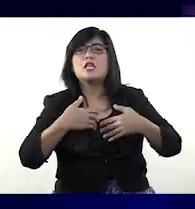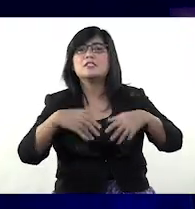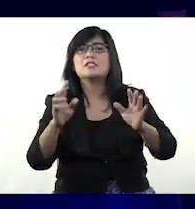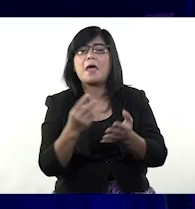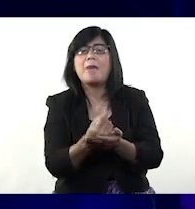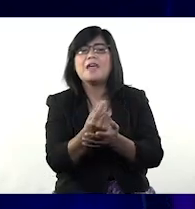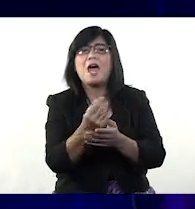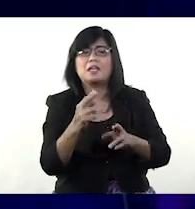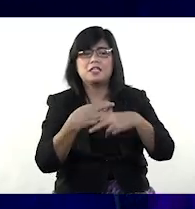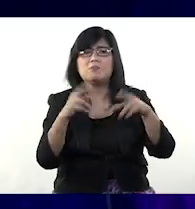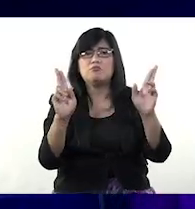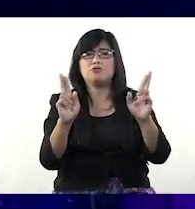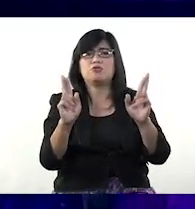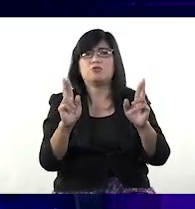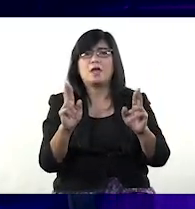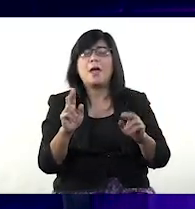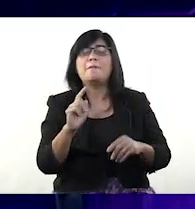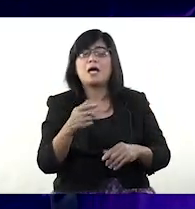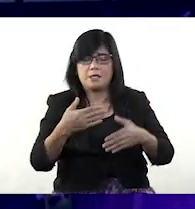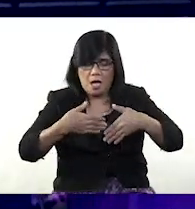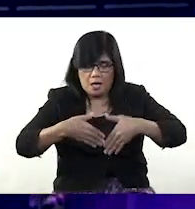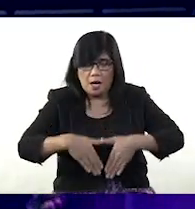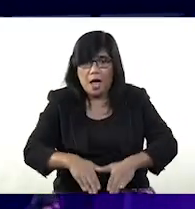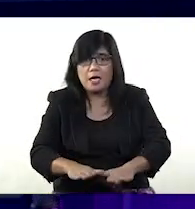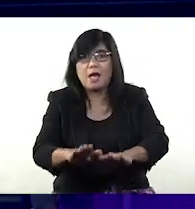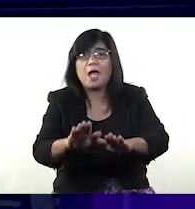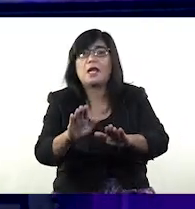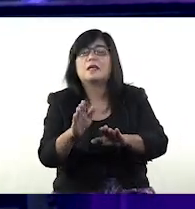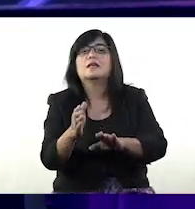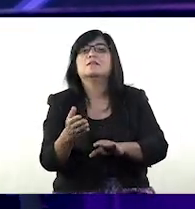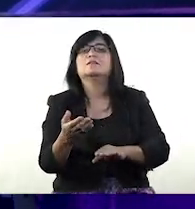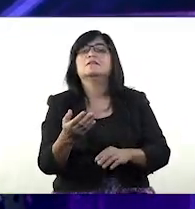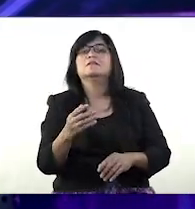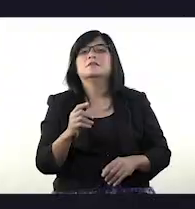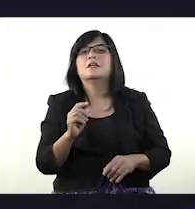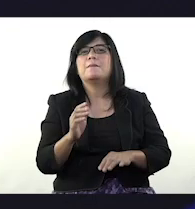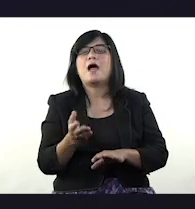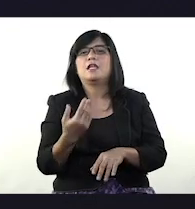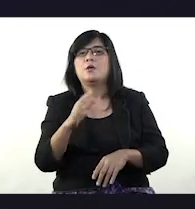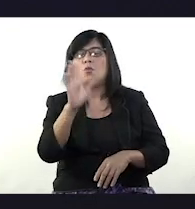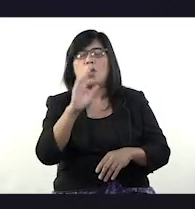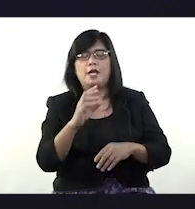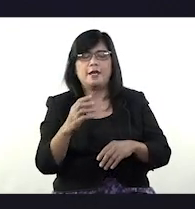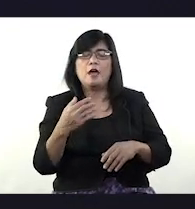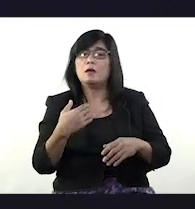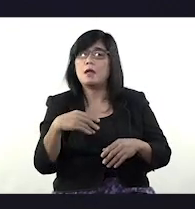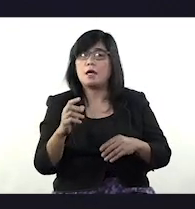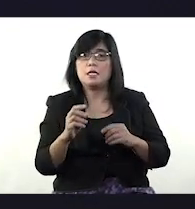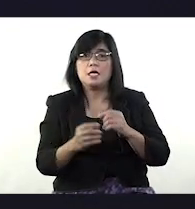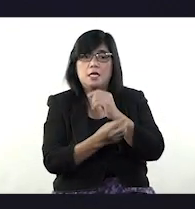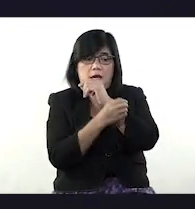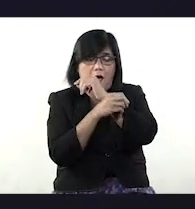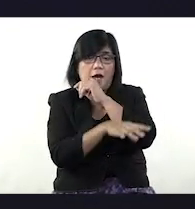sudah ditebus makanya kekristenan menolak istilah kelahiran kembali kita dilahirkan kembali bukan hanya lewat Darren daging tapi kita dilahirkan